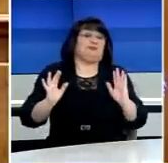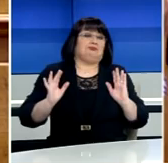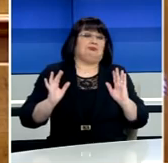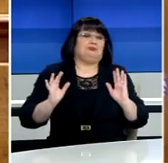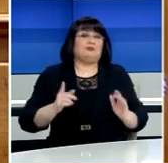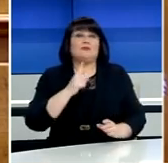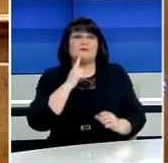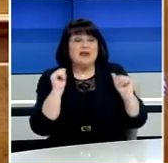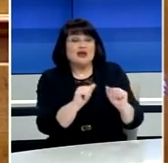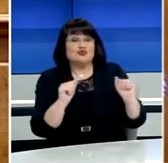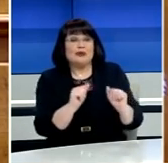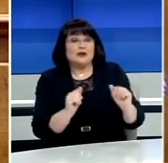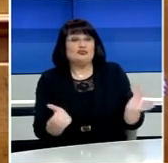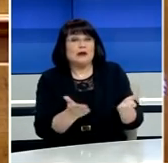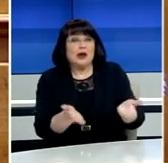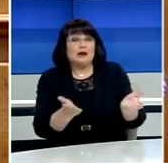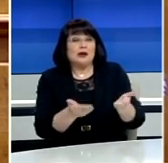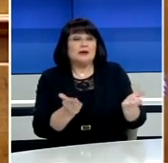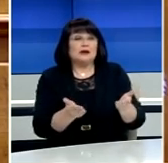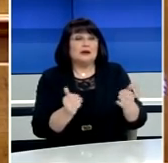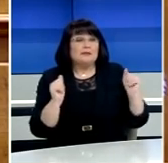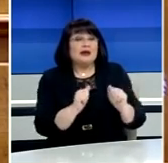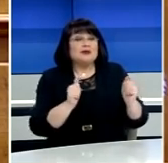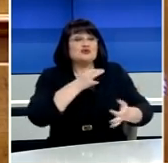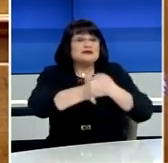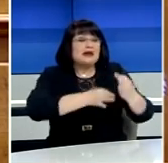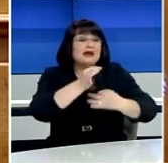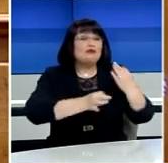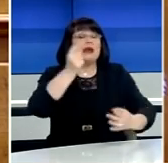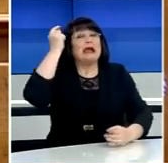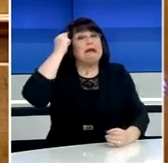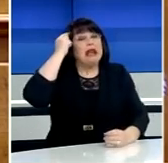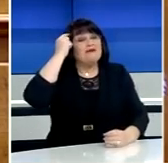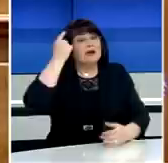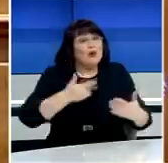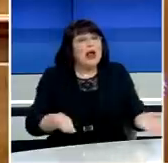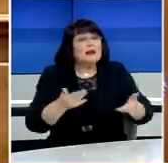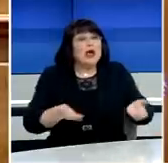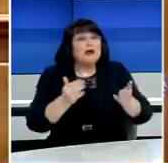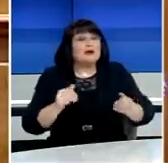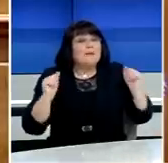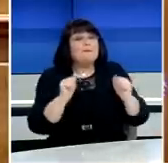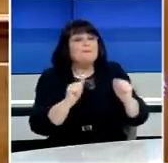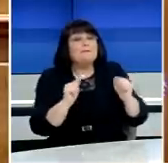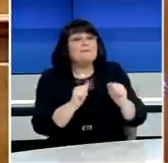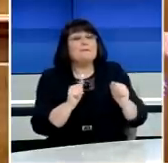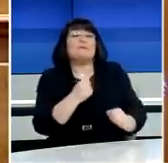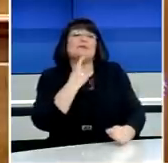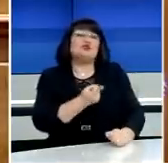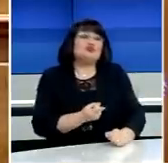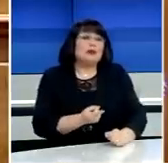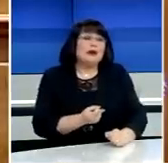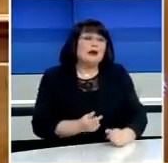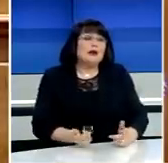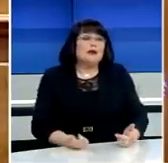σας πιέζουν όλοι γύρω σας, στο Μαξίμου, οι σύμβουλοι, από ό,τι καταλαβαίνω και από ό,τι μαθαίνω και από ό,τι λένε μέσα ενημέρωσης, διάφορα δική σας είναι